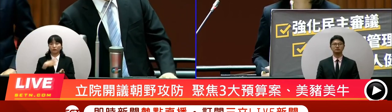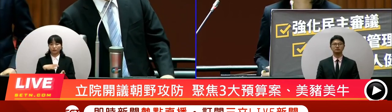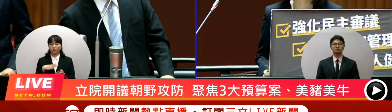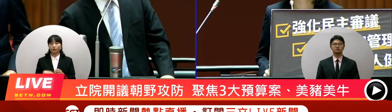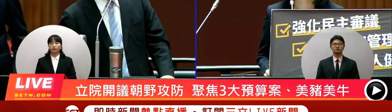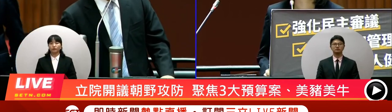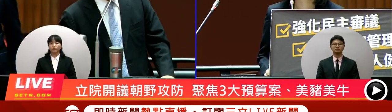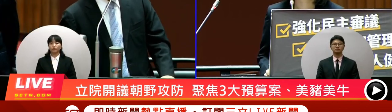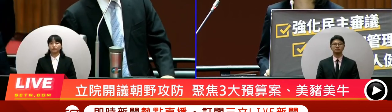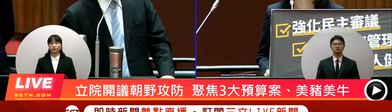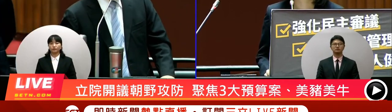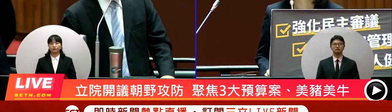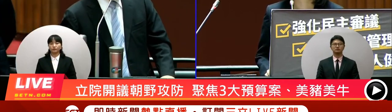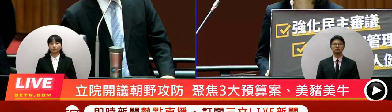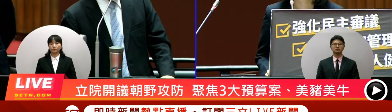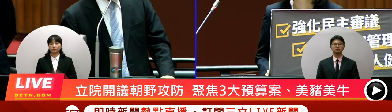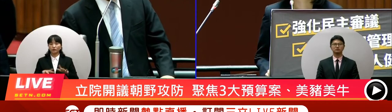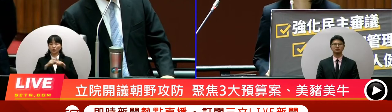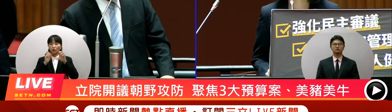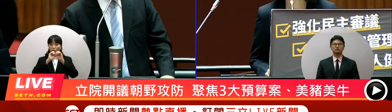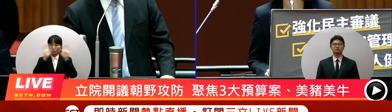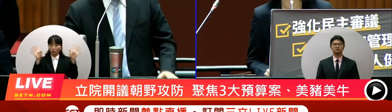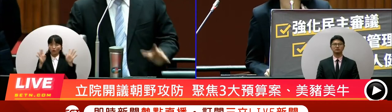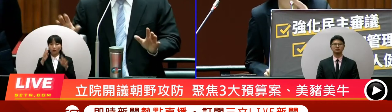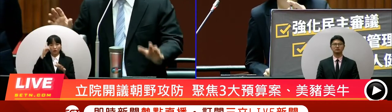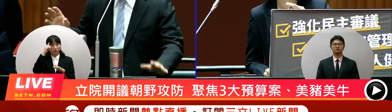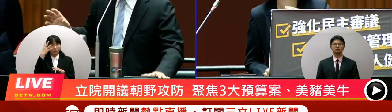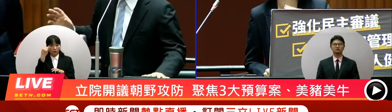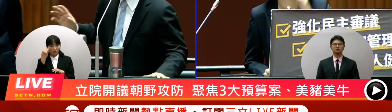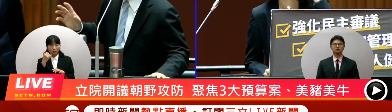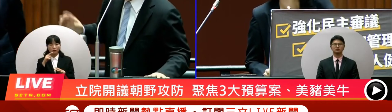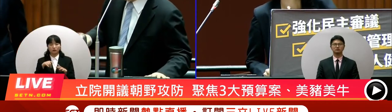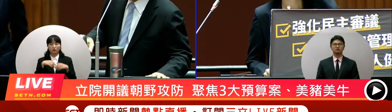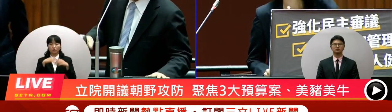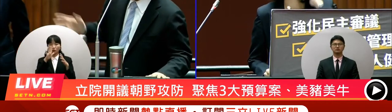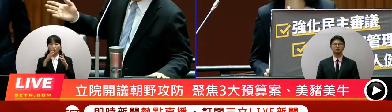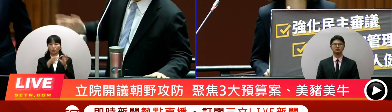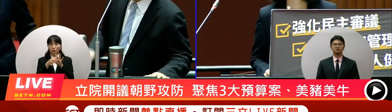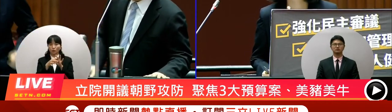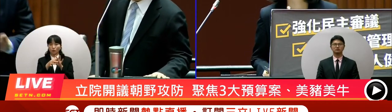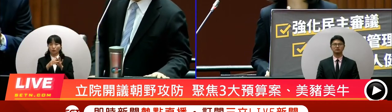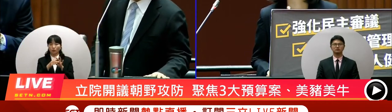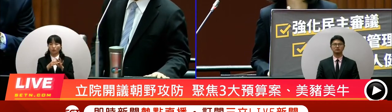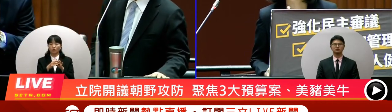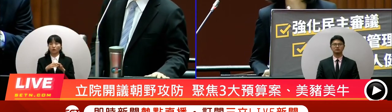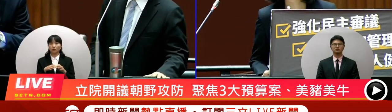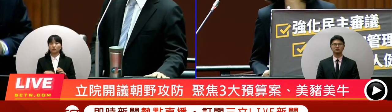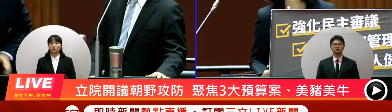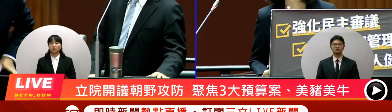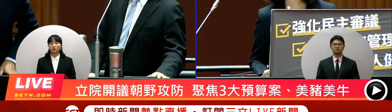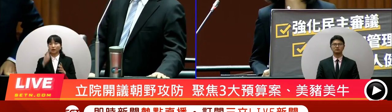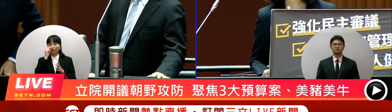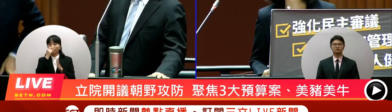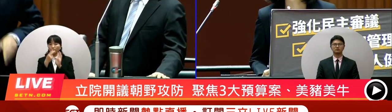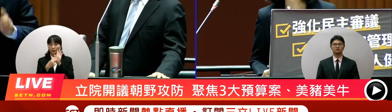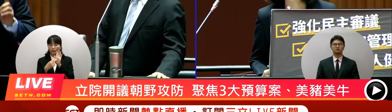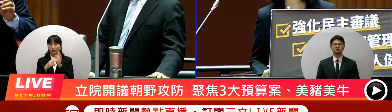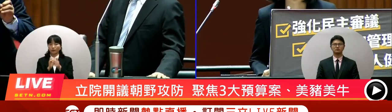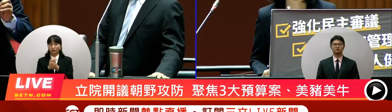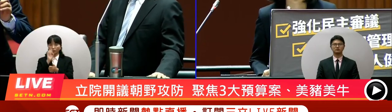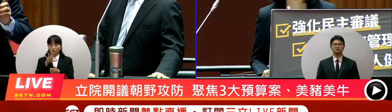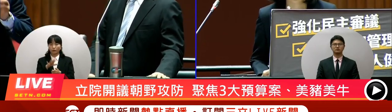于说这个公告的期间，我们其实都也经过相关 委员，跟委员特别报告哈，